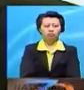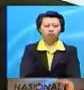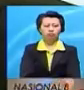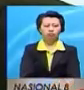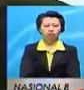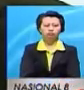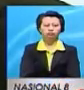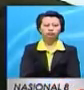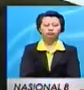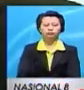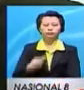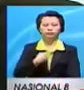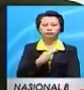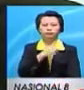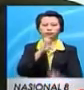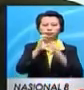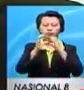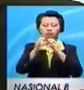Kita cakap tentang ekonomi,